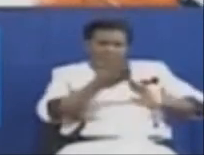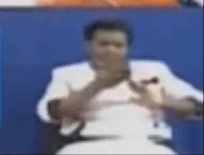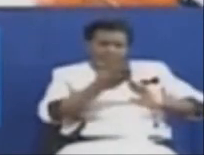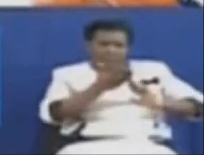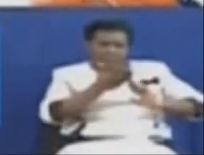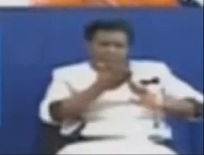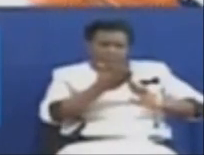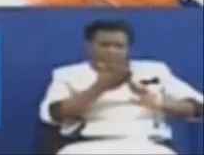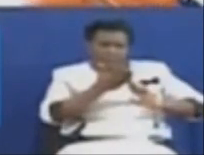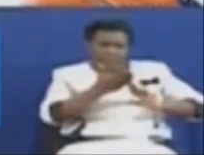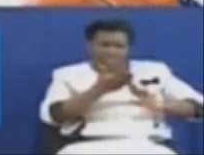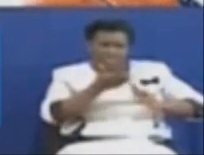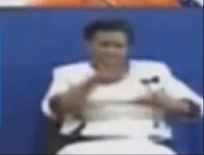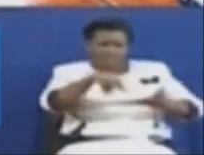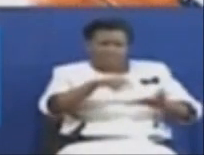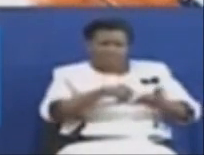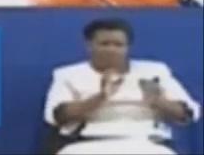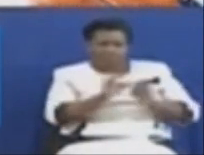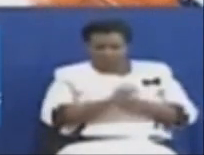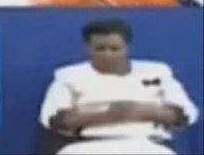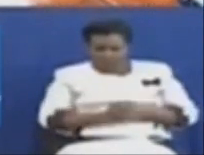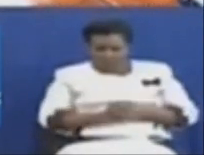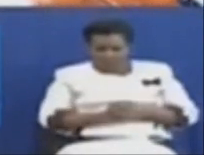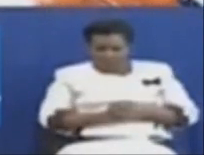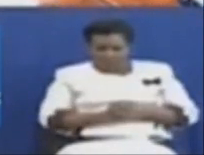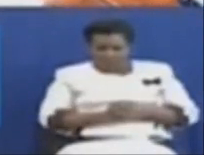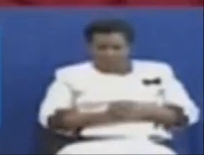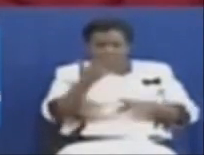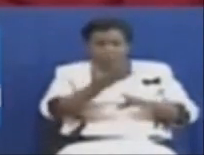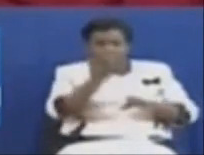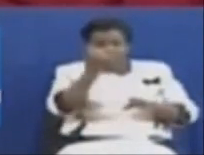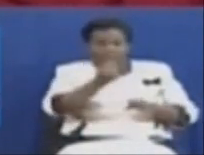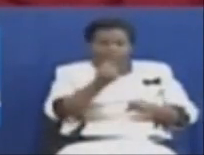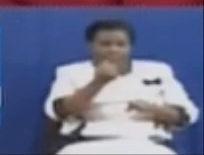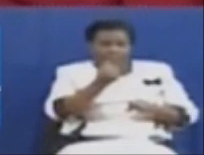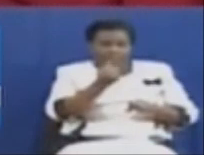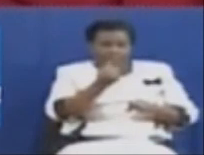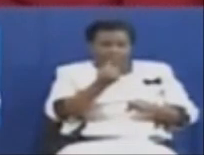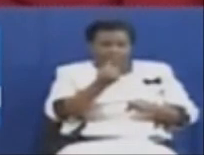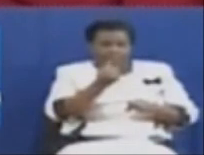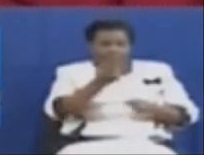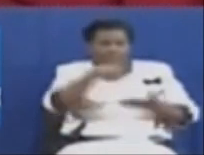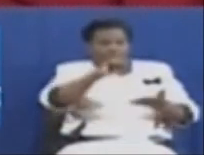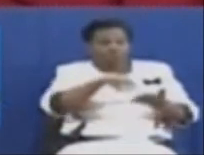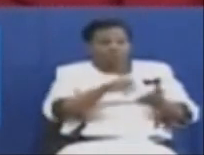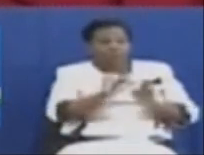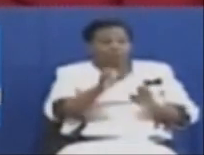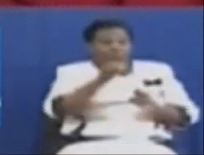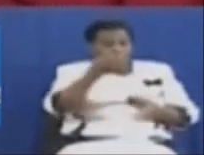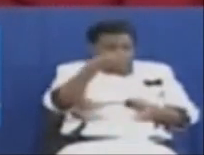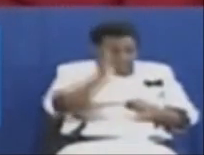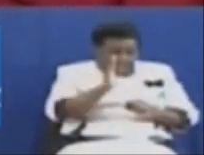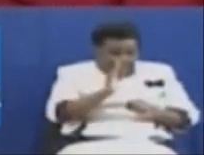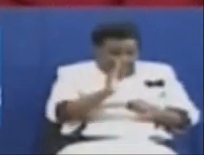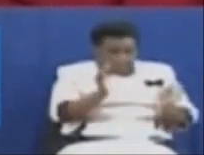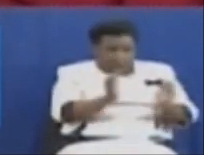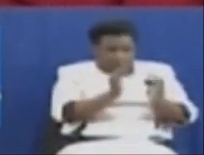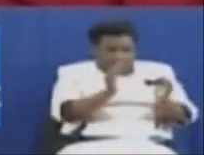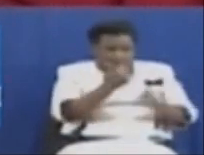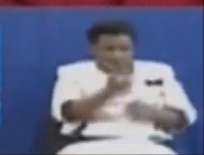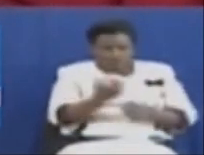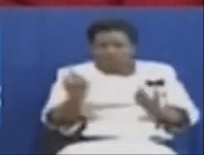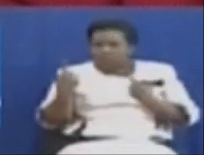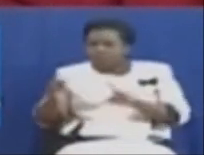Mheshimiwa Rose Tweve, swali la nyongeza. Nakushukuru sana Mheshimiwa Naibu Spika kwa kunipa nafasi.